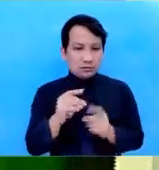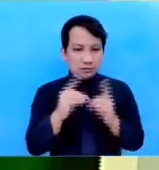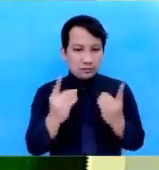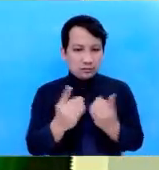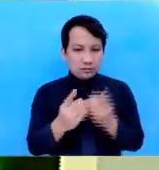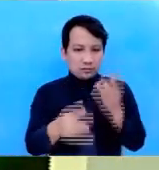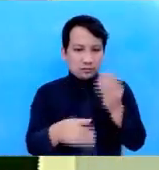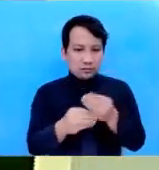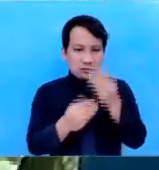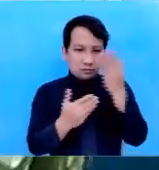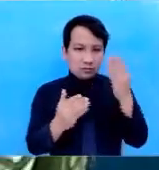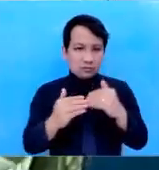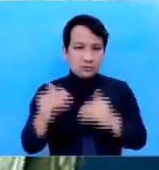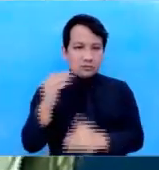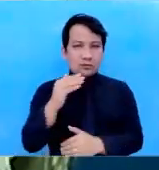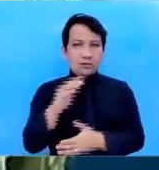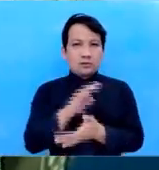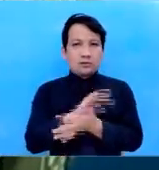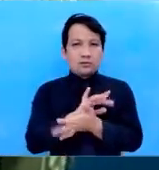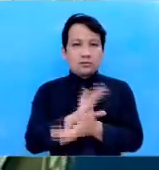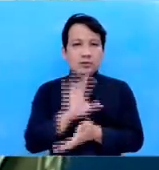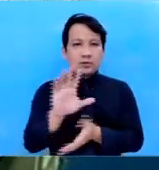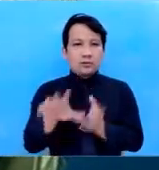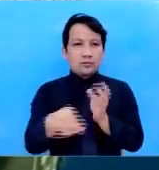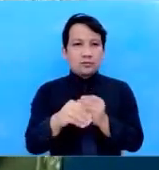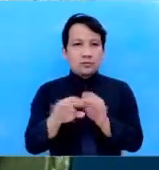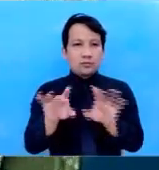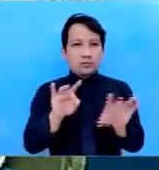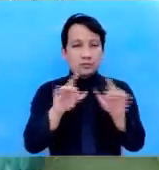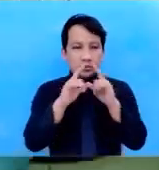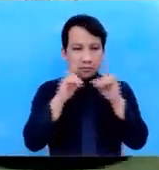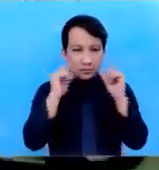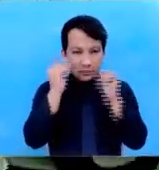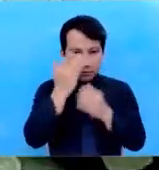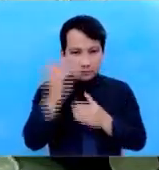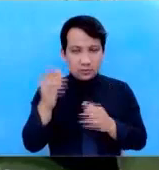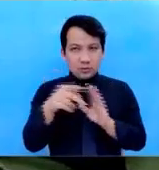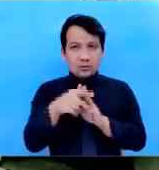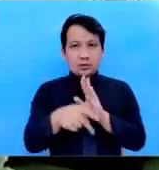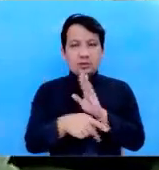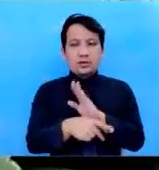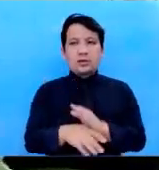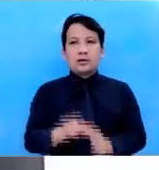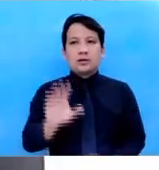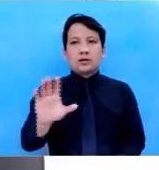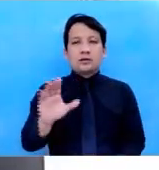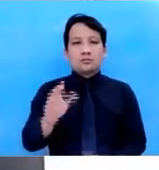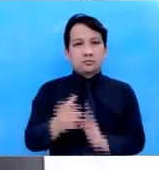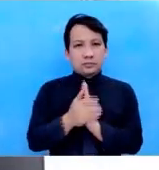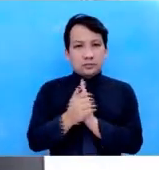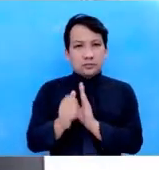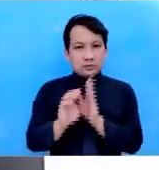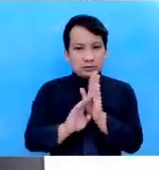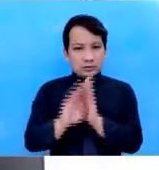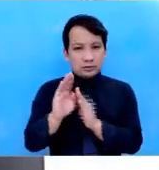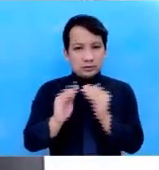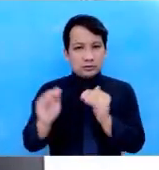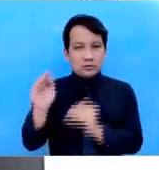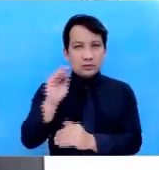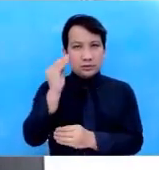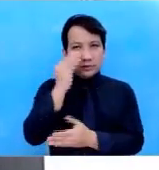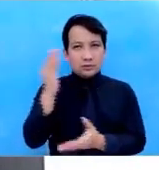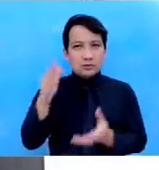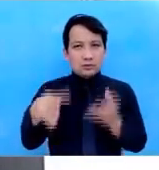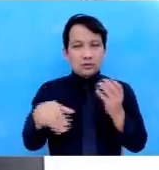managkasabing tumataas ang COVID cases dahil sa optional face mask policy. The cases are expected to increase. It's not